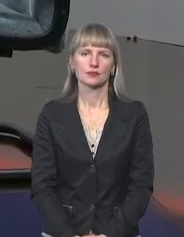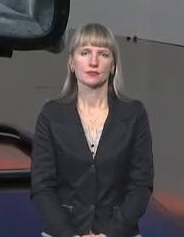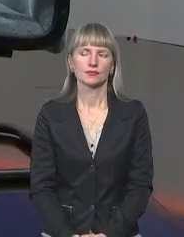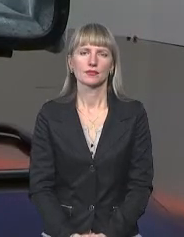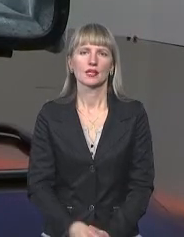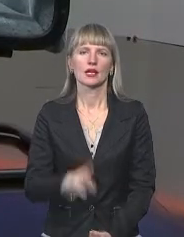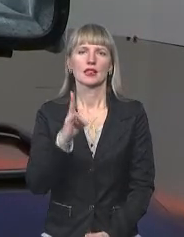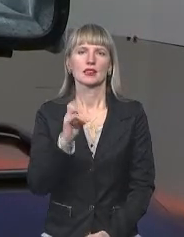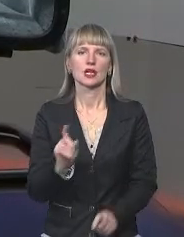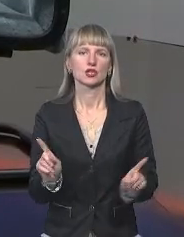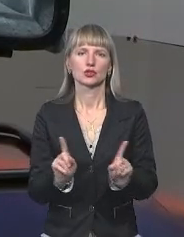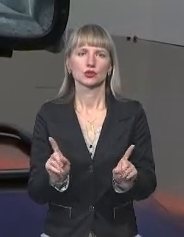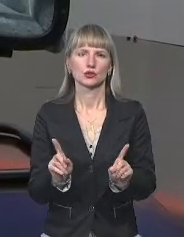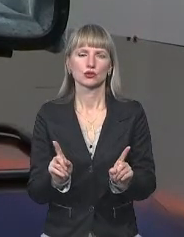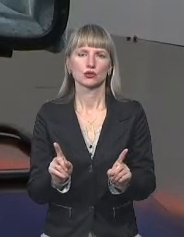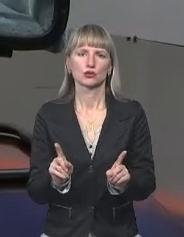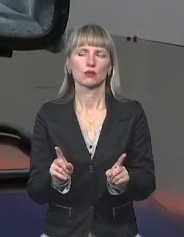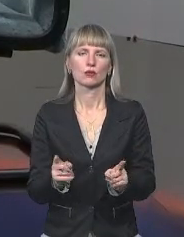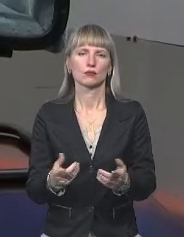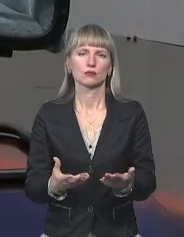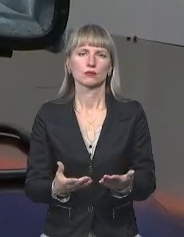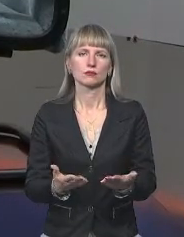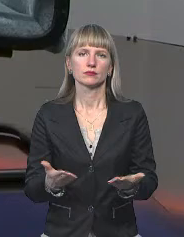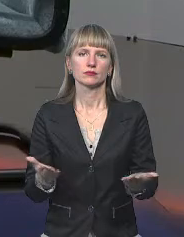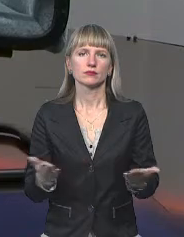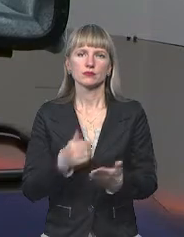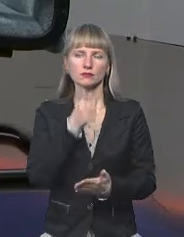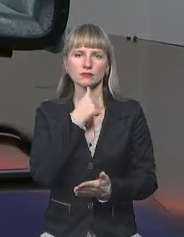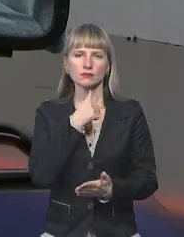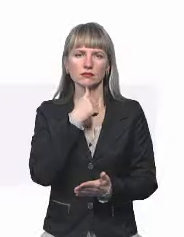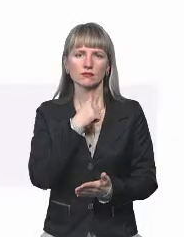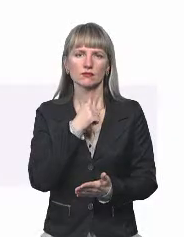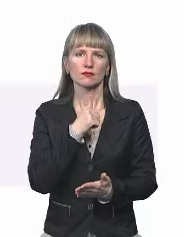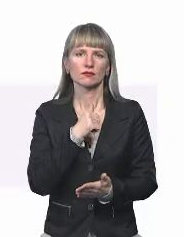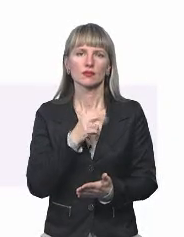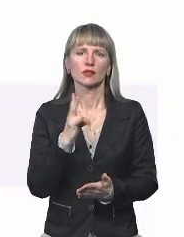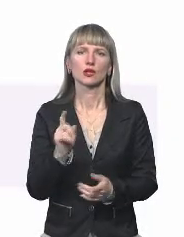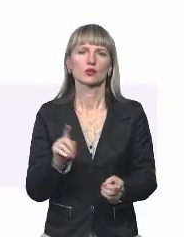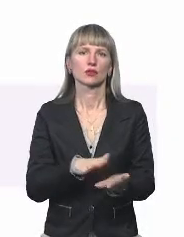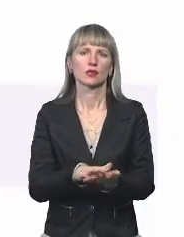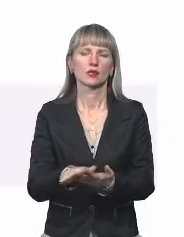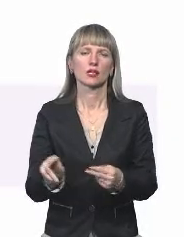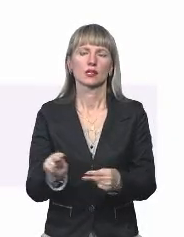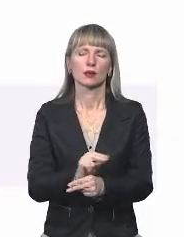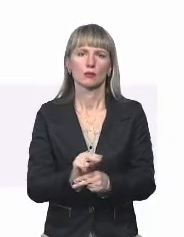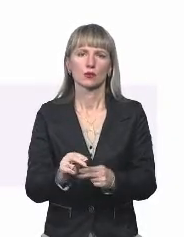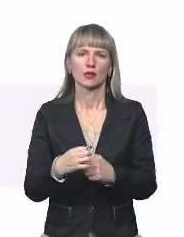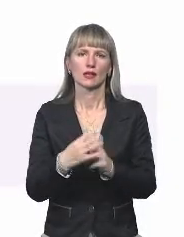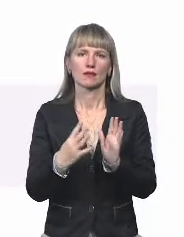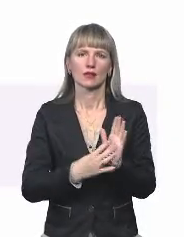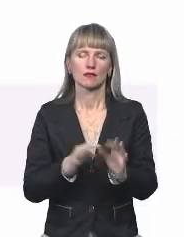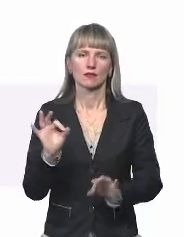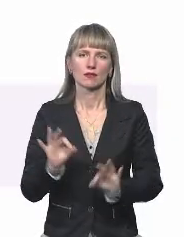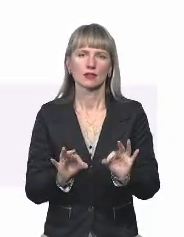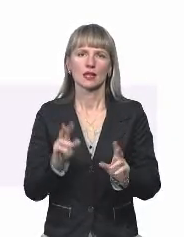І от на що ж добровільні, а яким чином, от тут ще й, на що йдуть? Ремонт